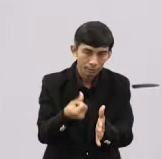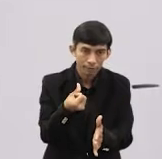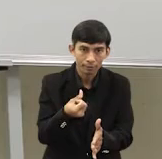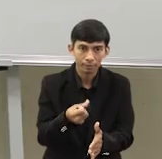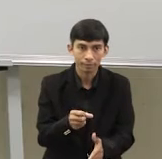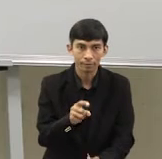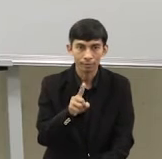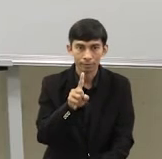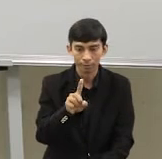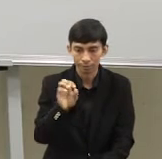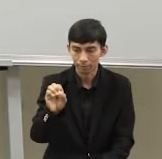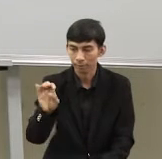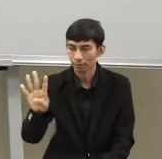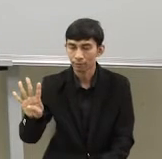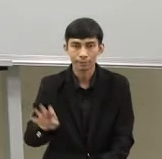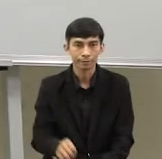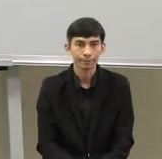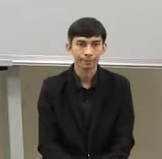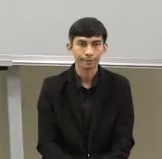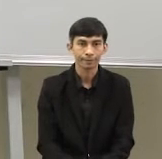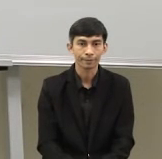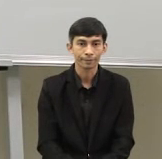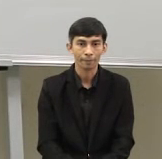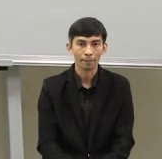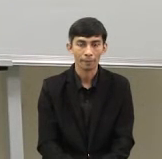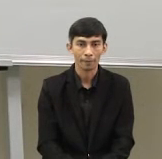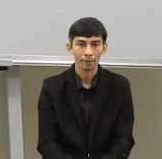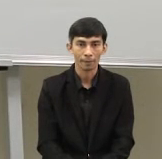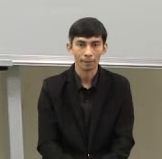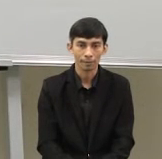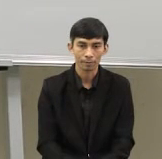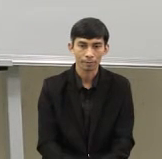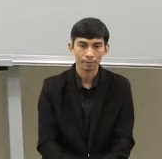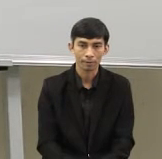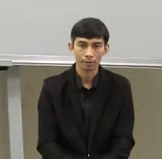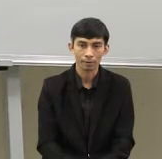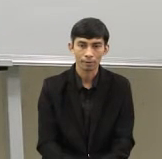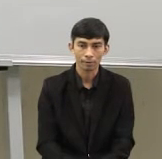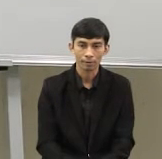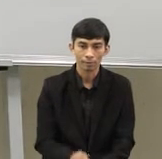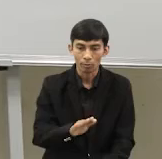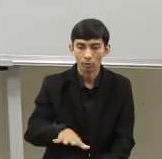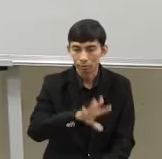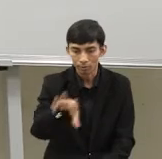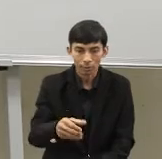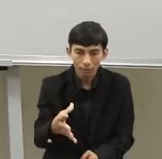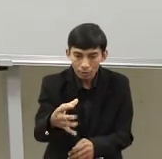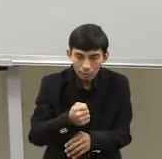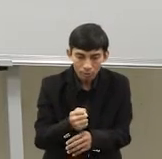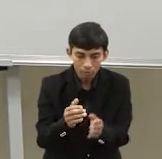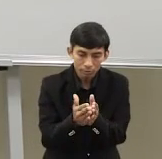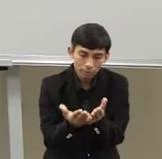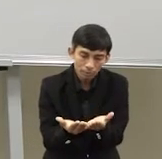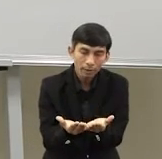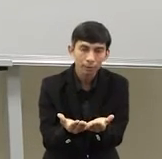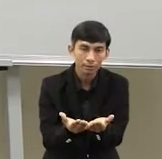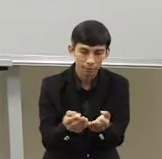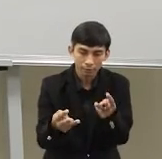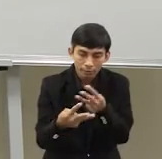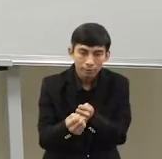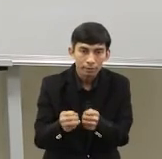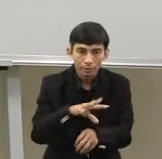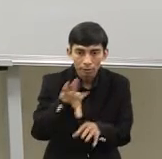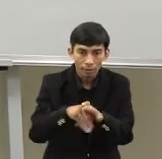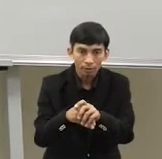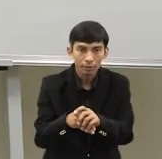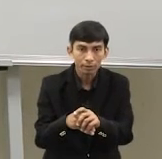nữ khăn ông tùm phóa mùi rồi buồn chẳng xong con tin xin phân sắc xa cô tổng ọc này là ta ta nữ tùm phóa ti mà